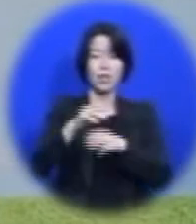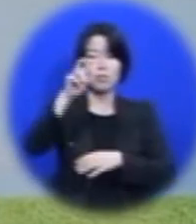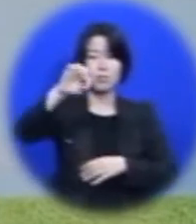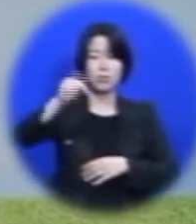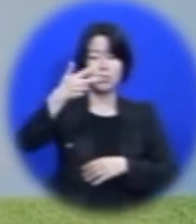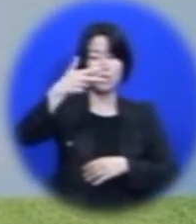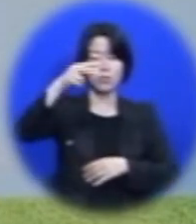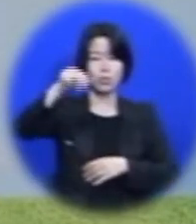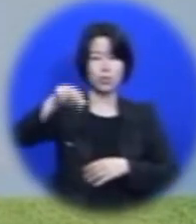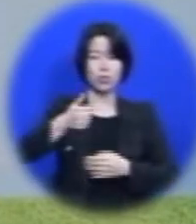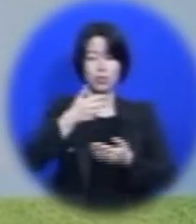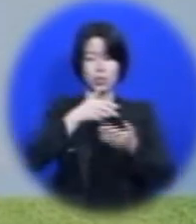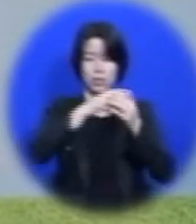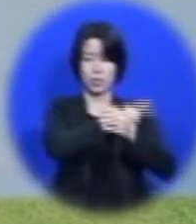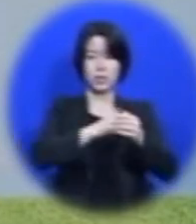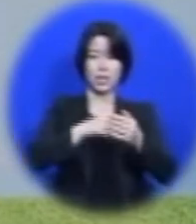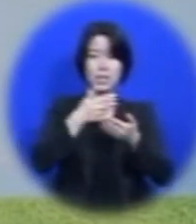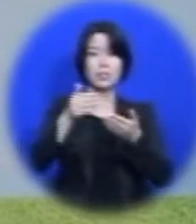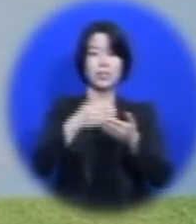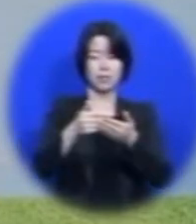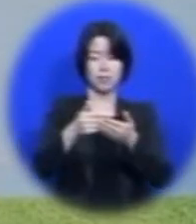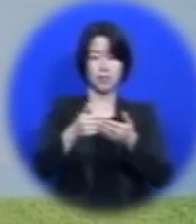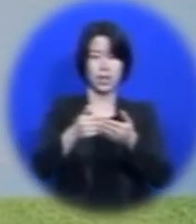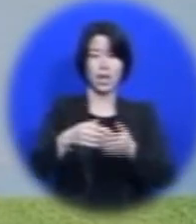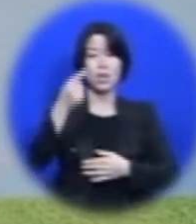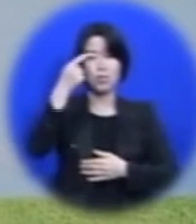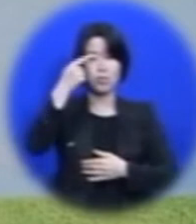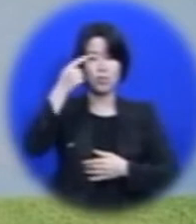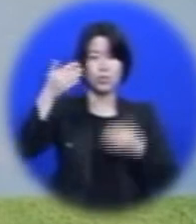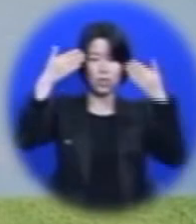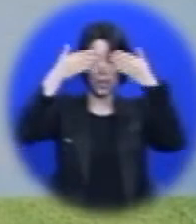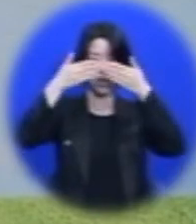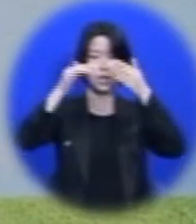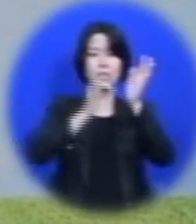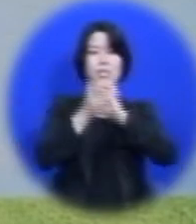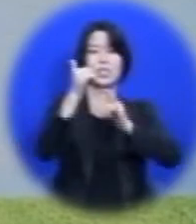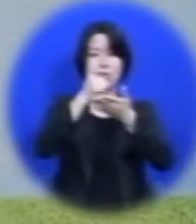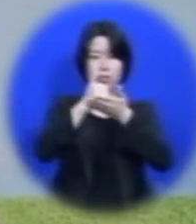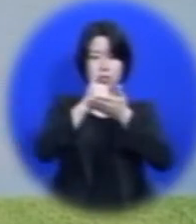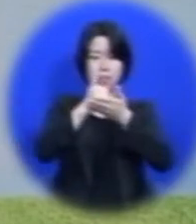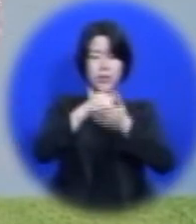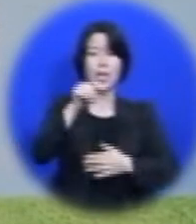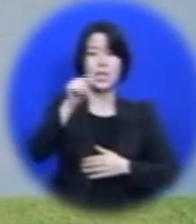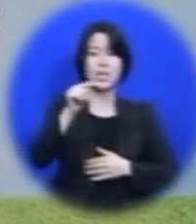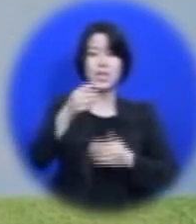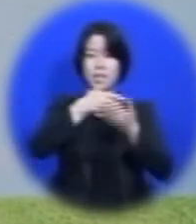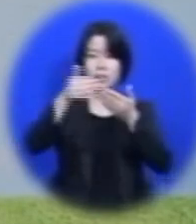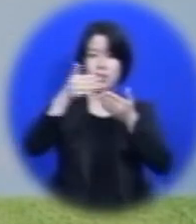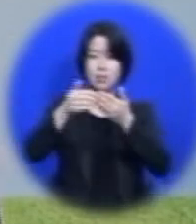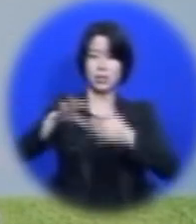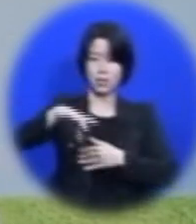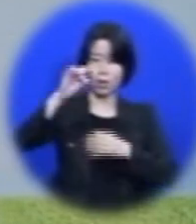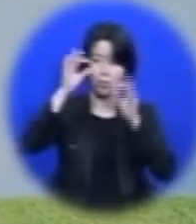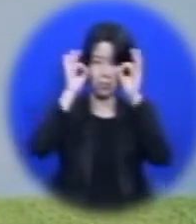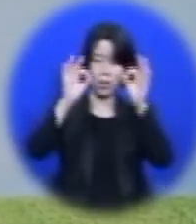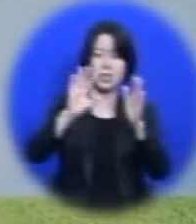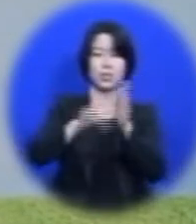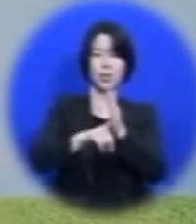그림 하나를 그렸습니다. 눈을 가리신 예수입니다. 이 그림을 처음 보았을